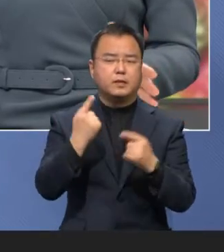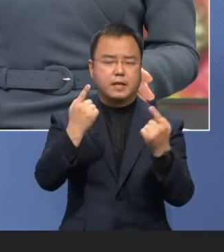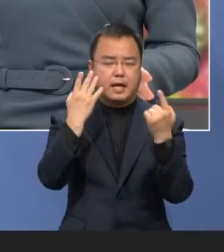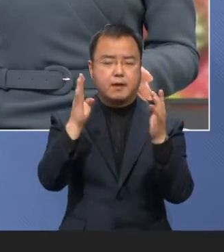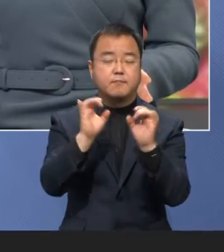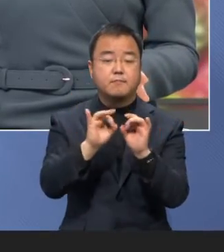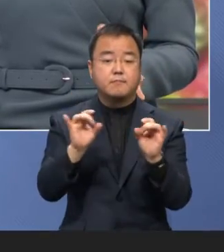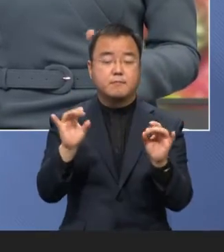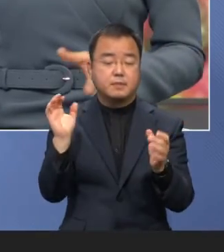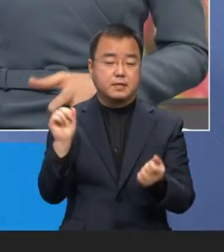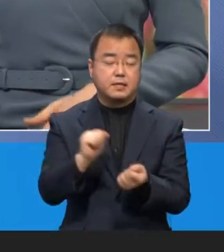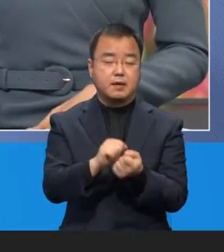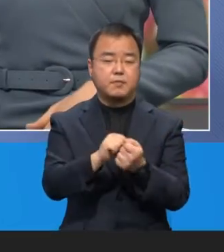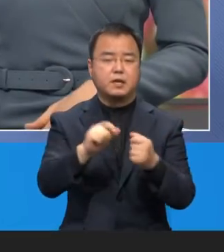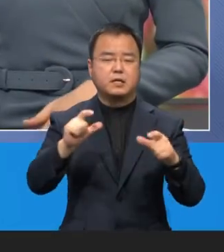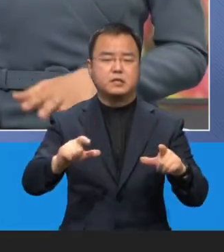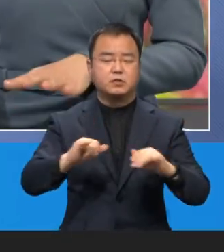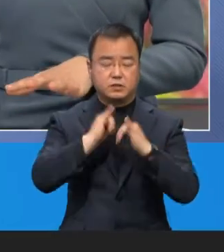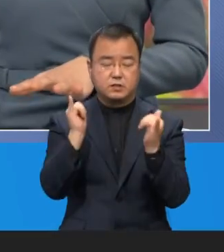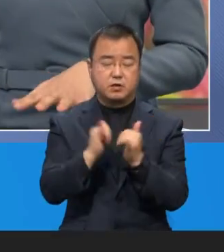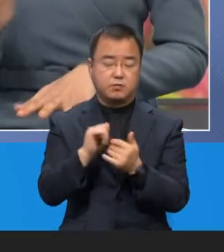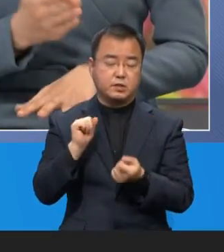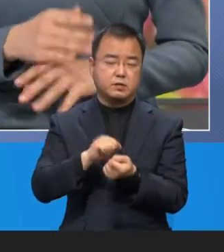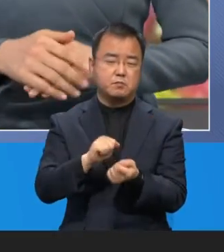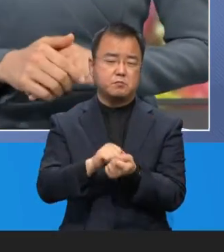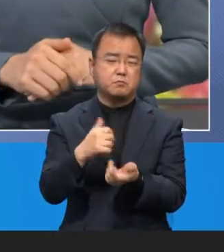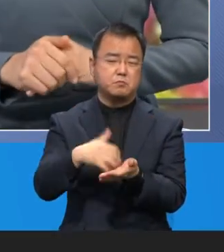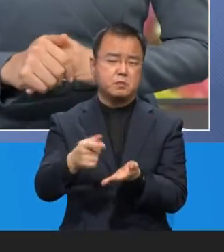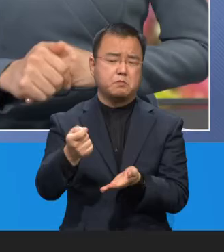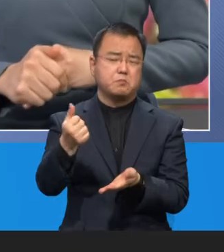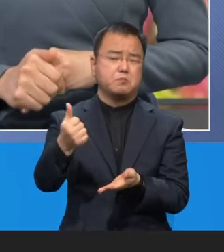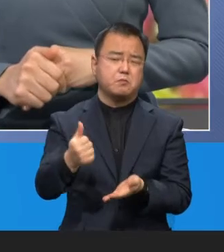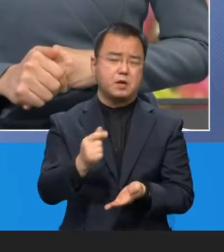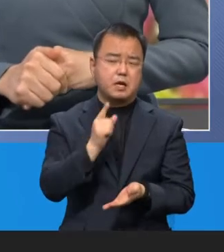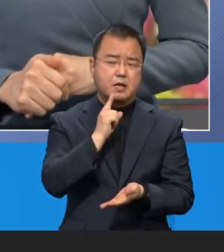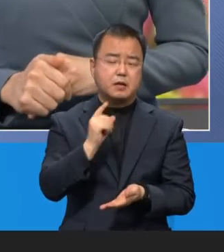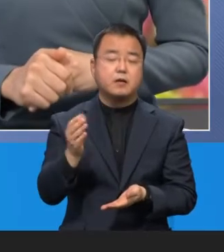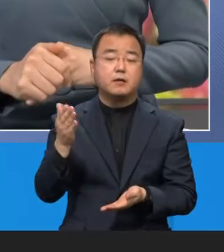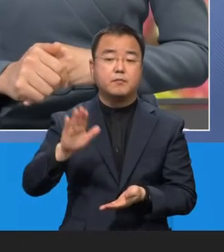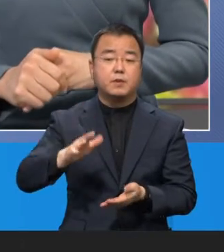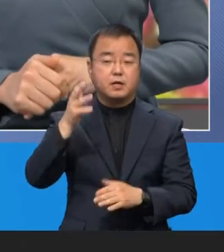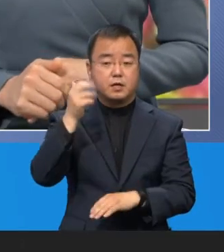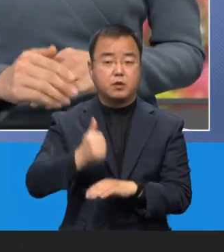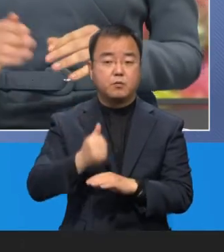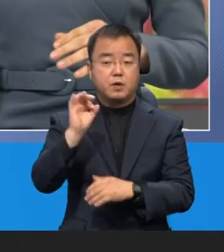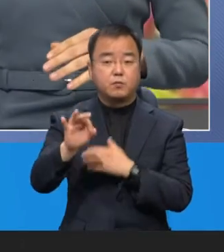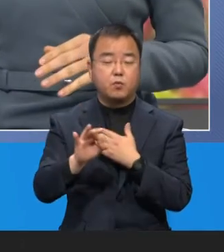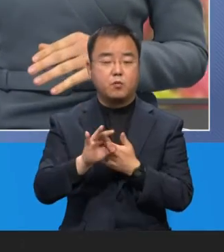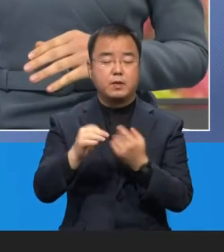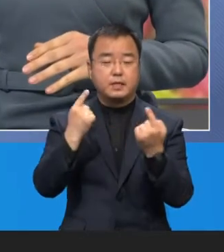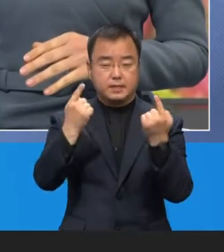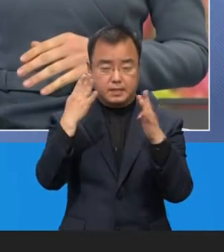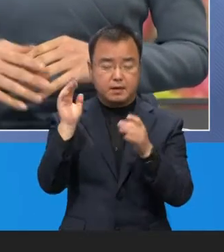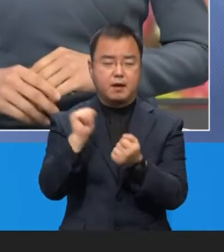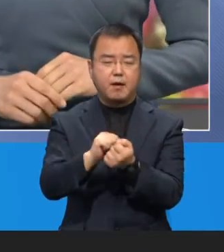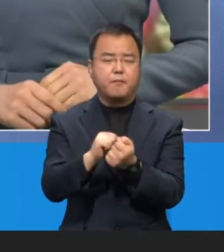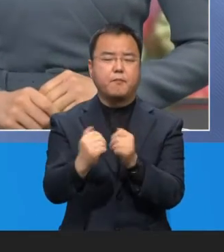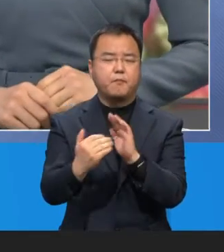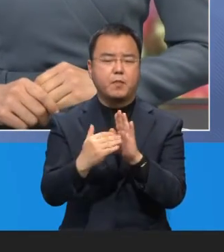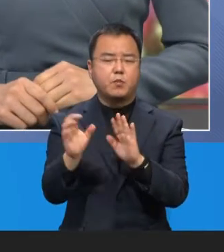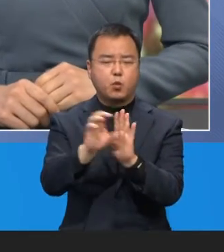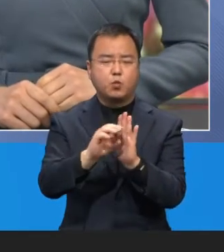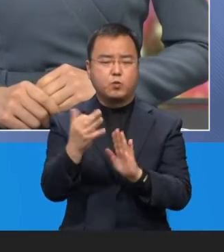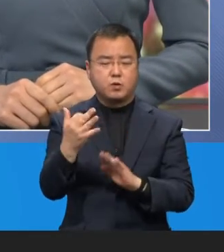대학별 감염이 지역 전파로 이어졌던 건 아주 소수였다 이렇게 말씀드렸는데요. 예. 결과적으로 대학의 방역 조치와 코로나19